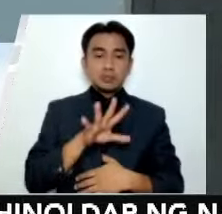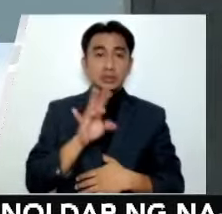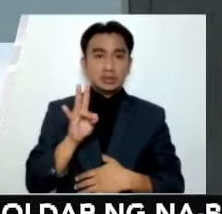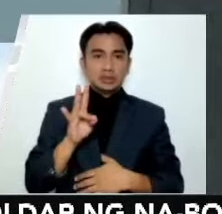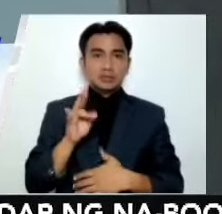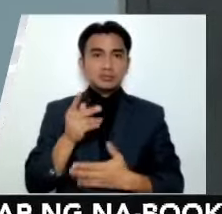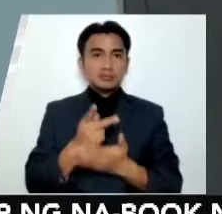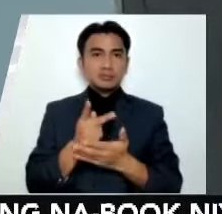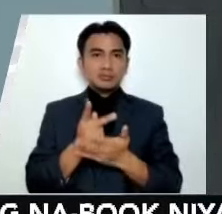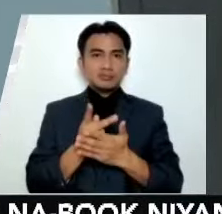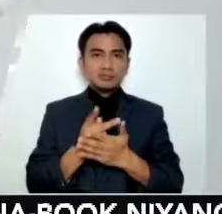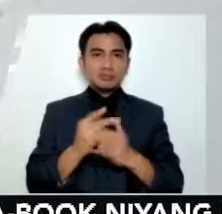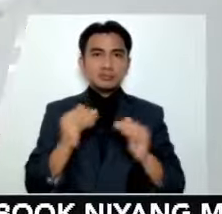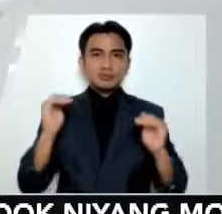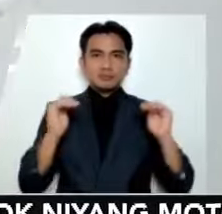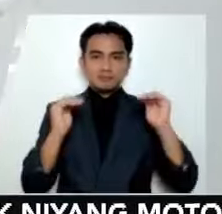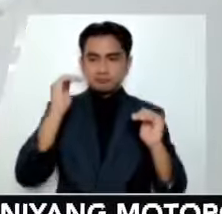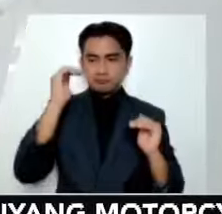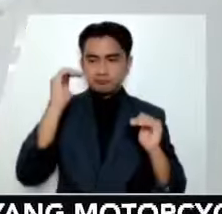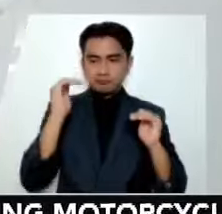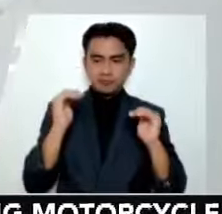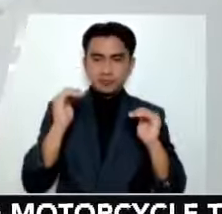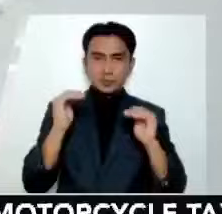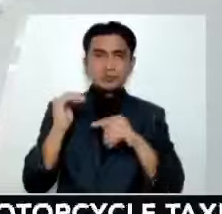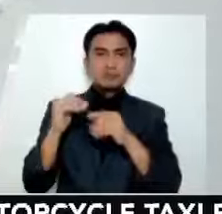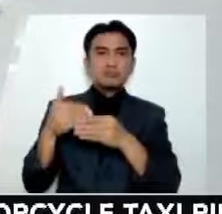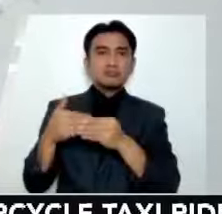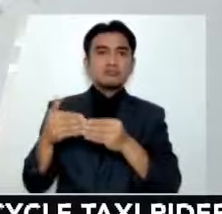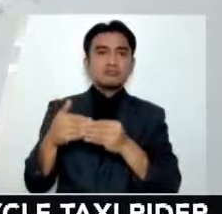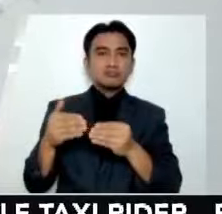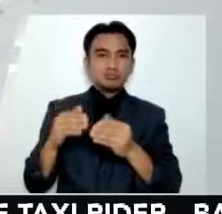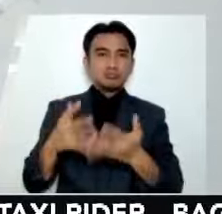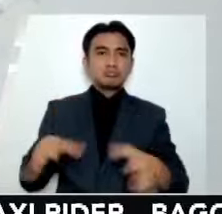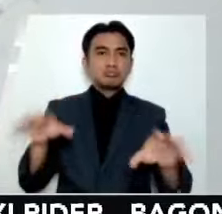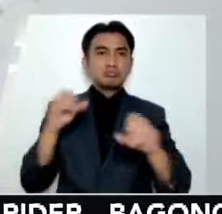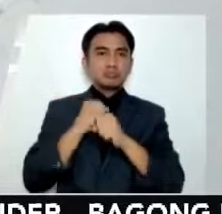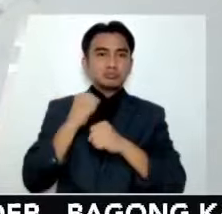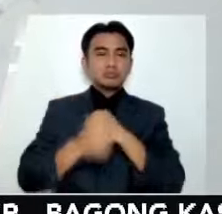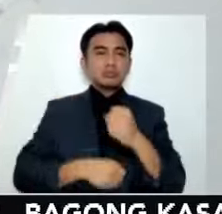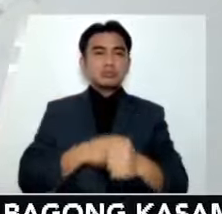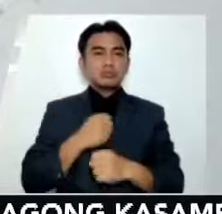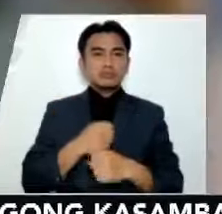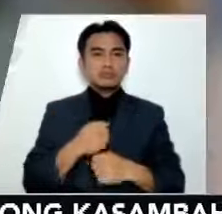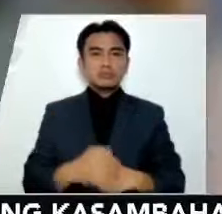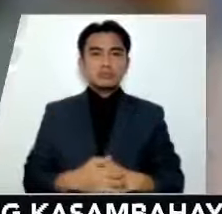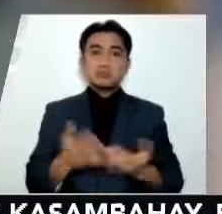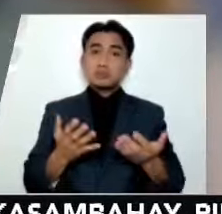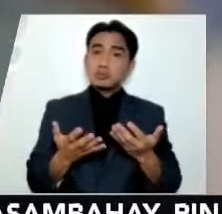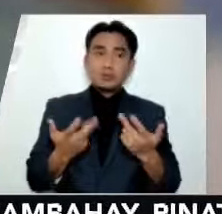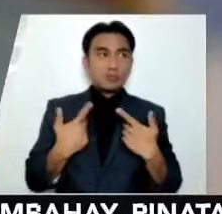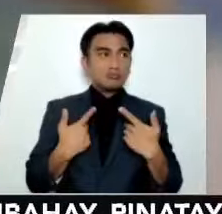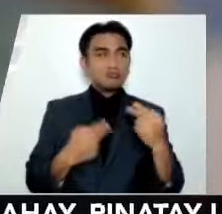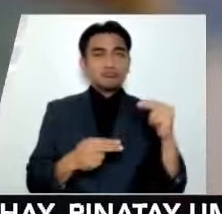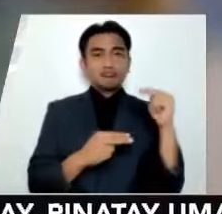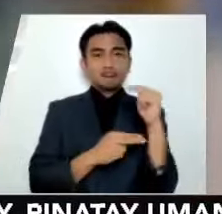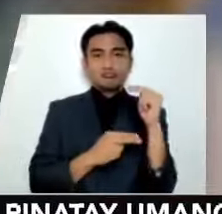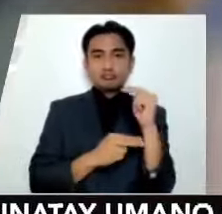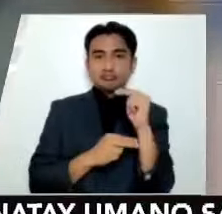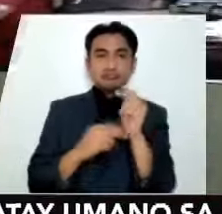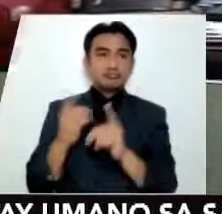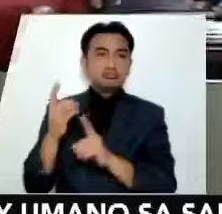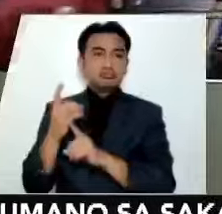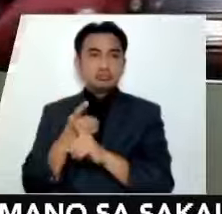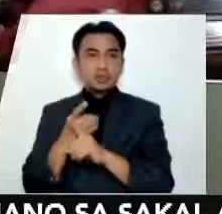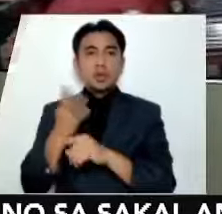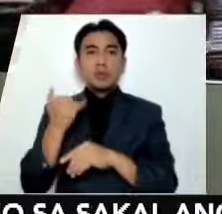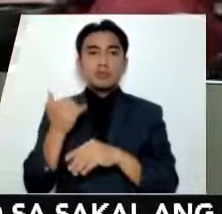sa pagtatapos ng taon. Lumalakas ang piso pagka Disyembre, di ba? Dahil dumadating yung mga